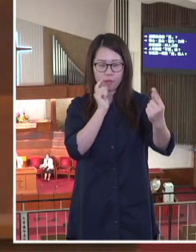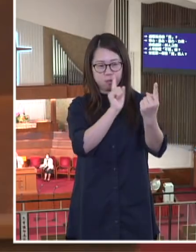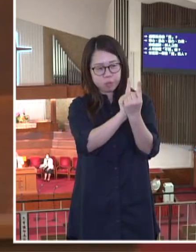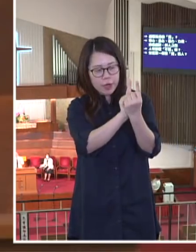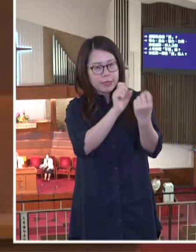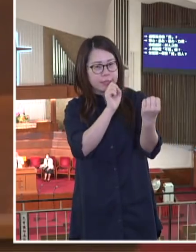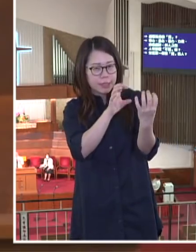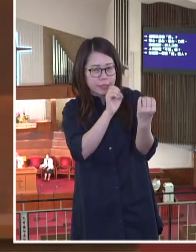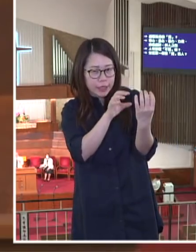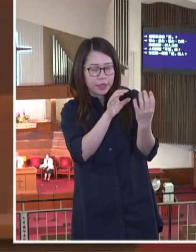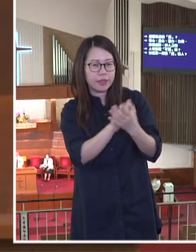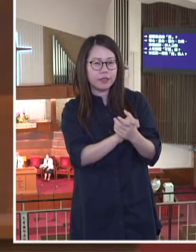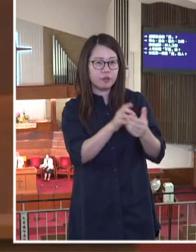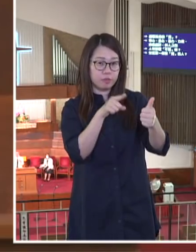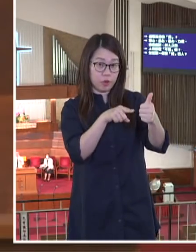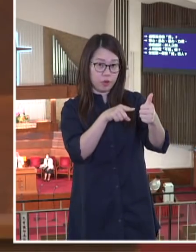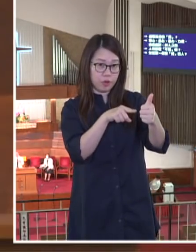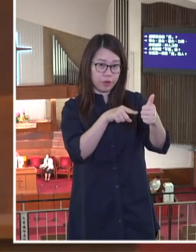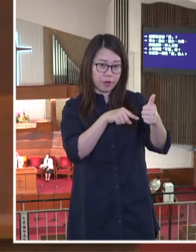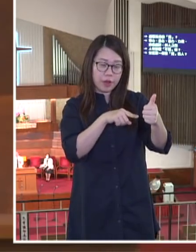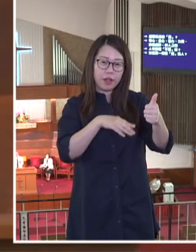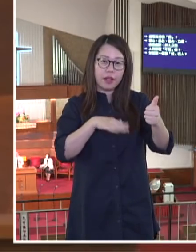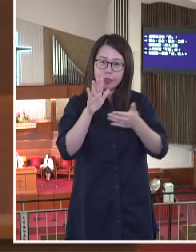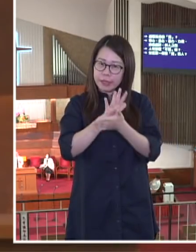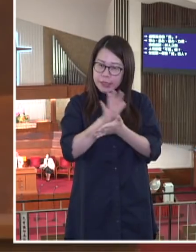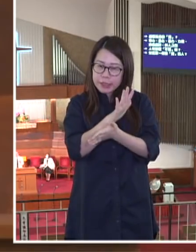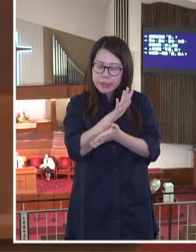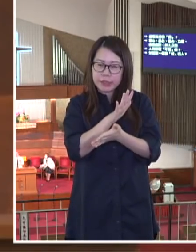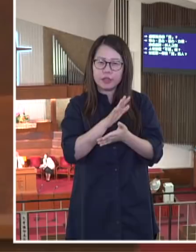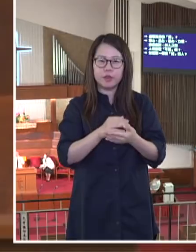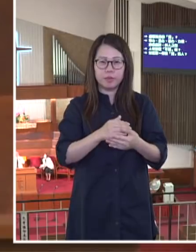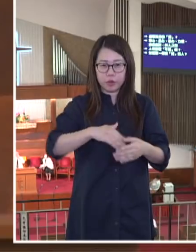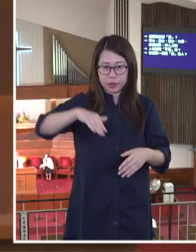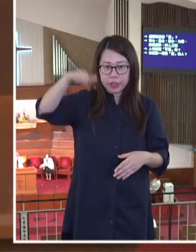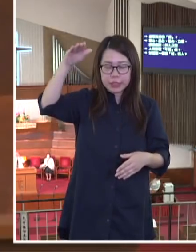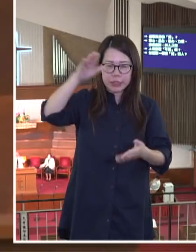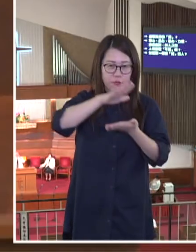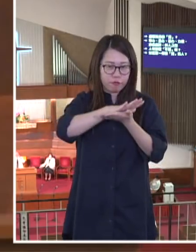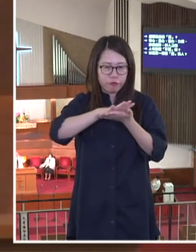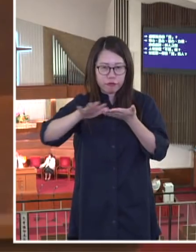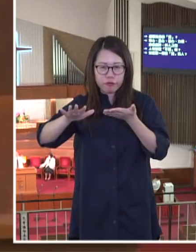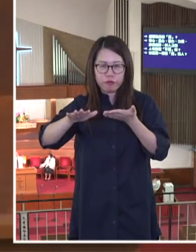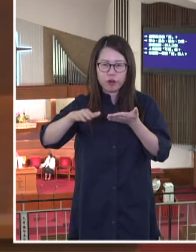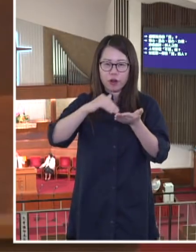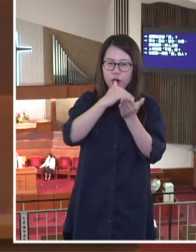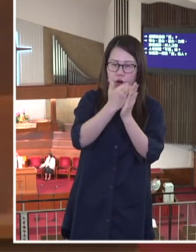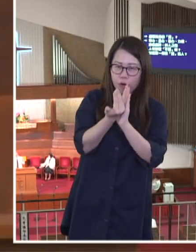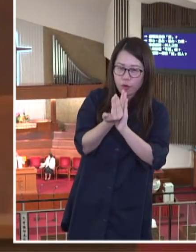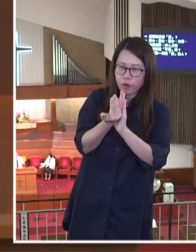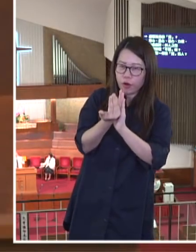其实可能他们人生的经验，他们的阅历，可能他们看的图画比我们更加